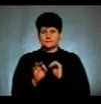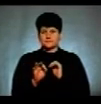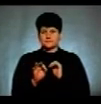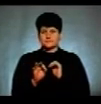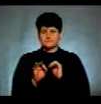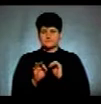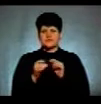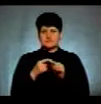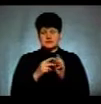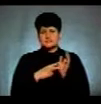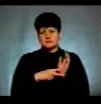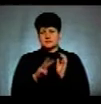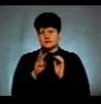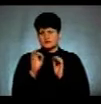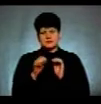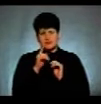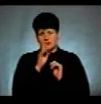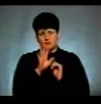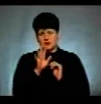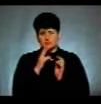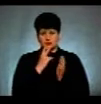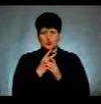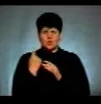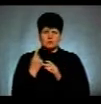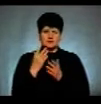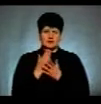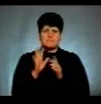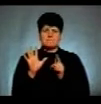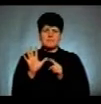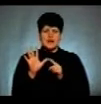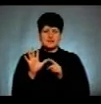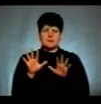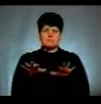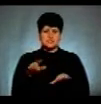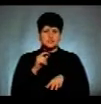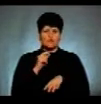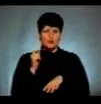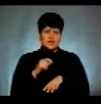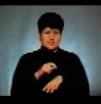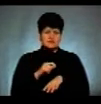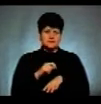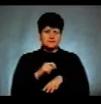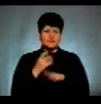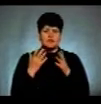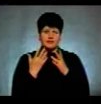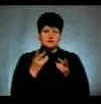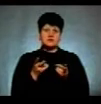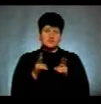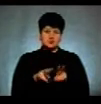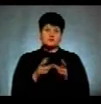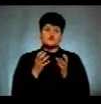Так, 73% – це досить непоганий показник. Область займає п'яте місце по Україні, але все-таки залишається